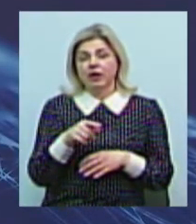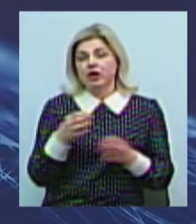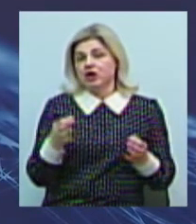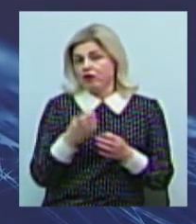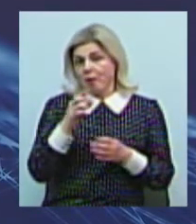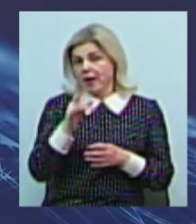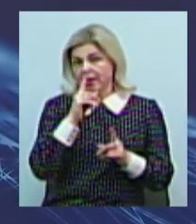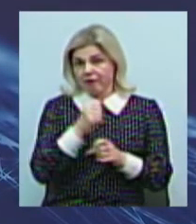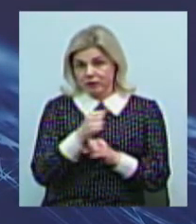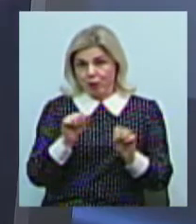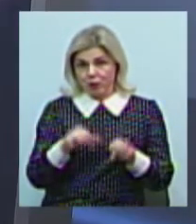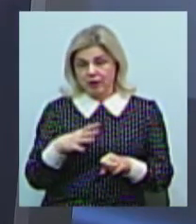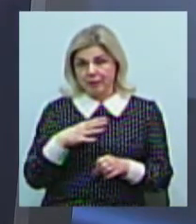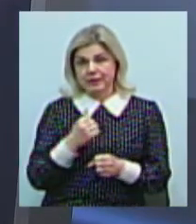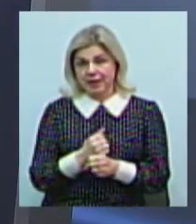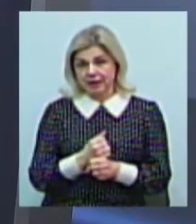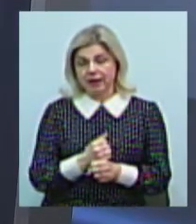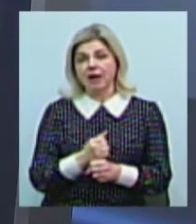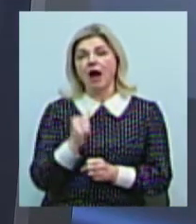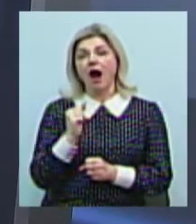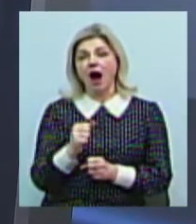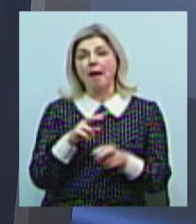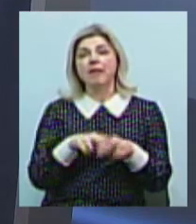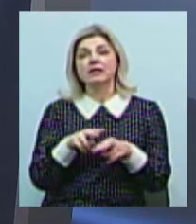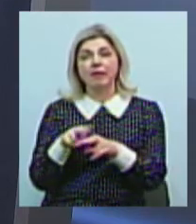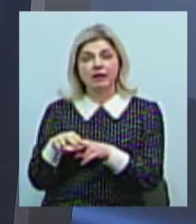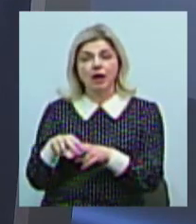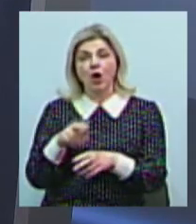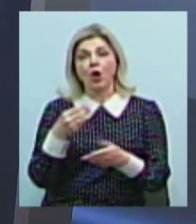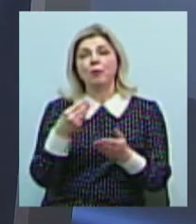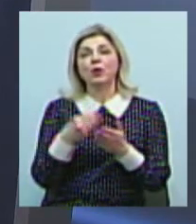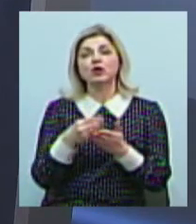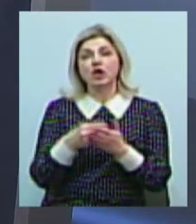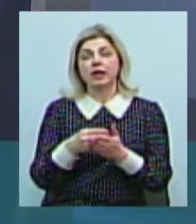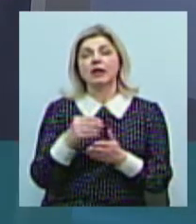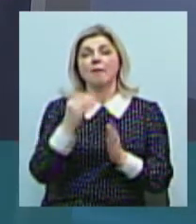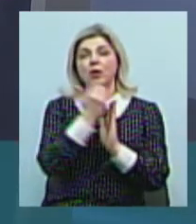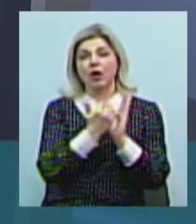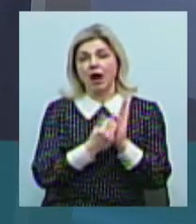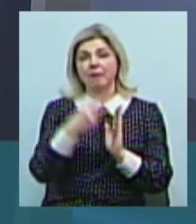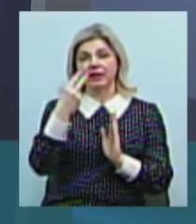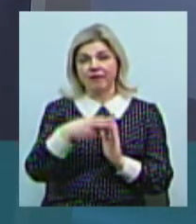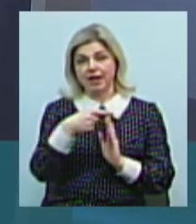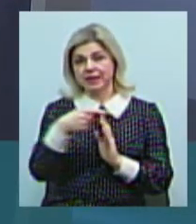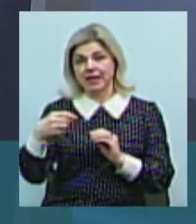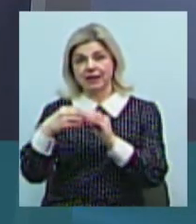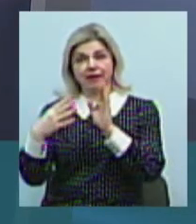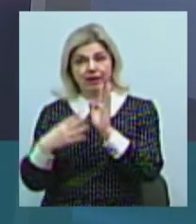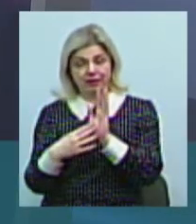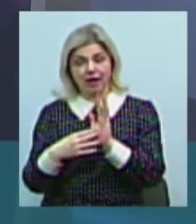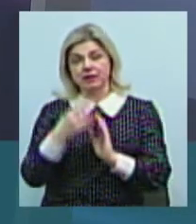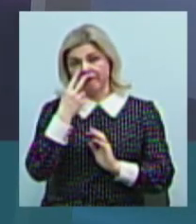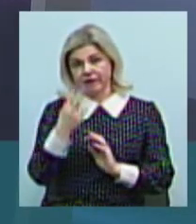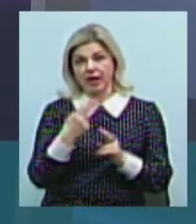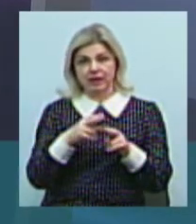сделать. Но вот если посмотреть на паспорта бюджетной программы 2019, мы видим, что это уже